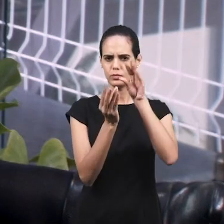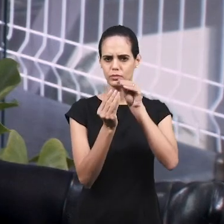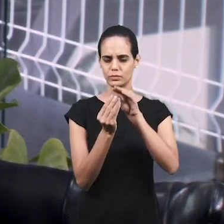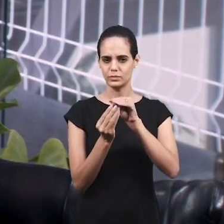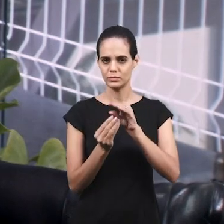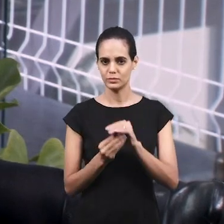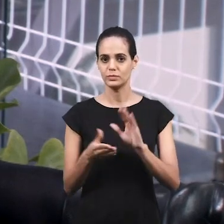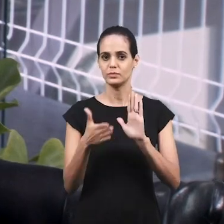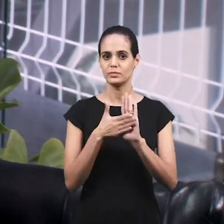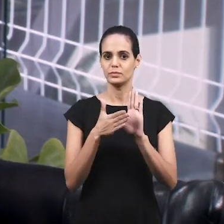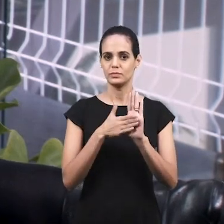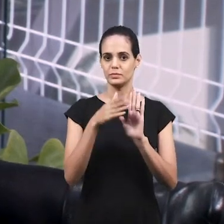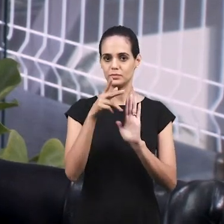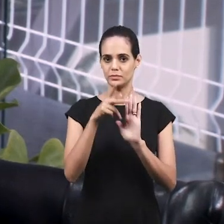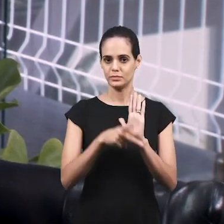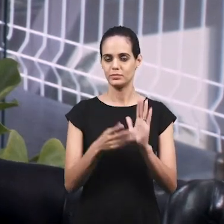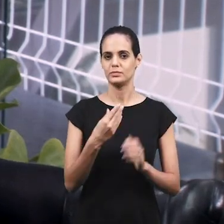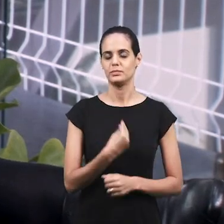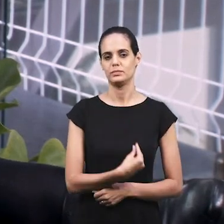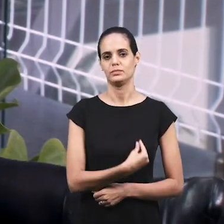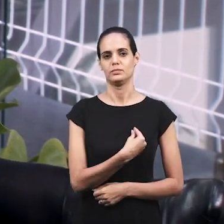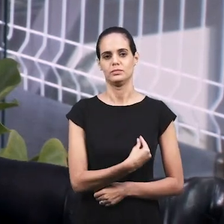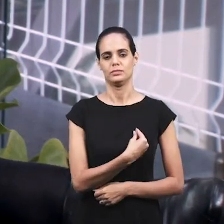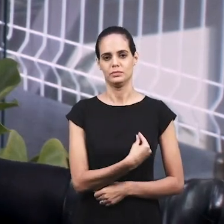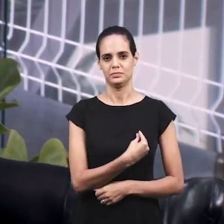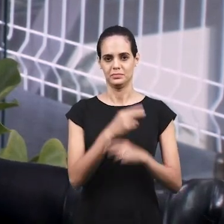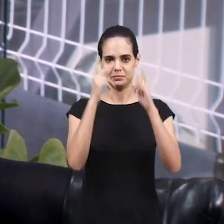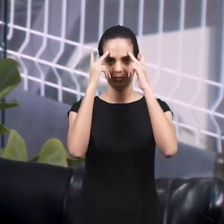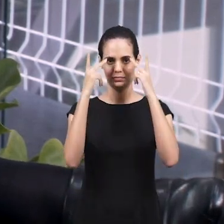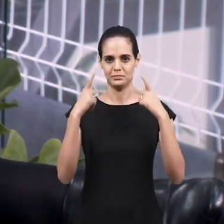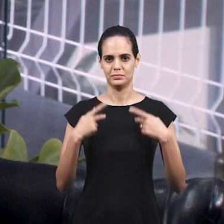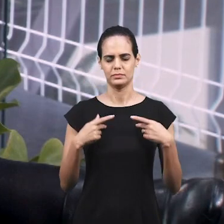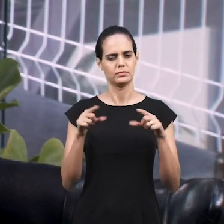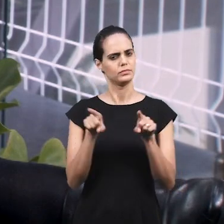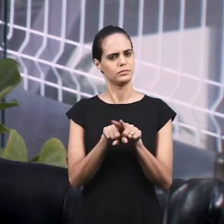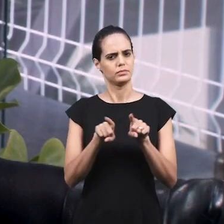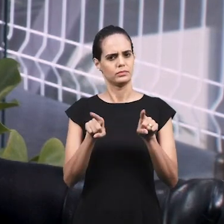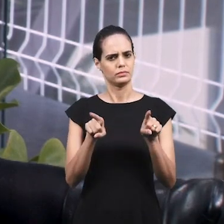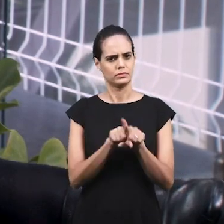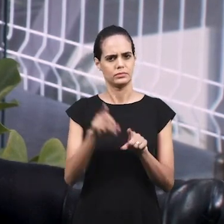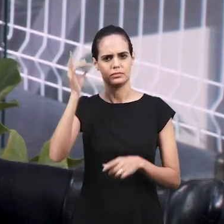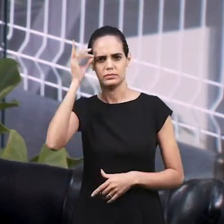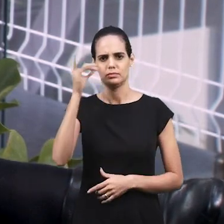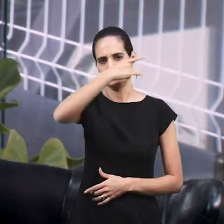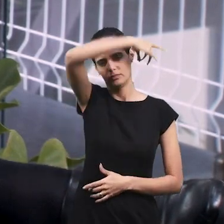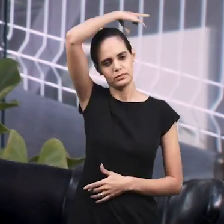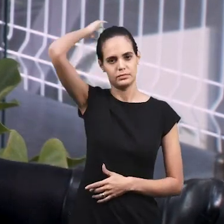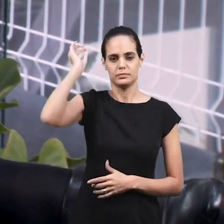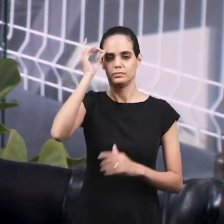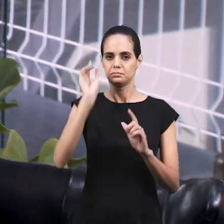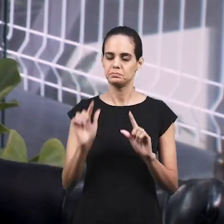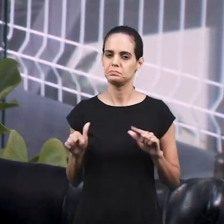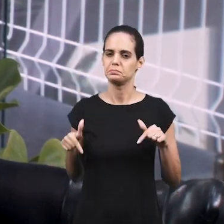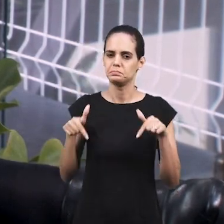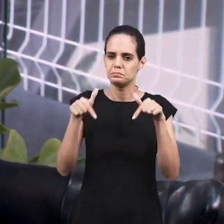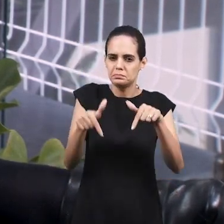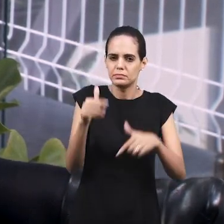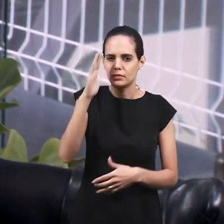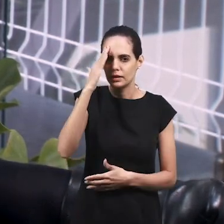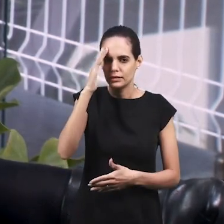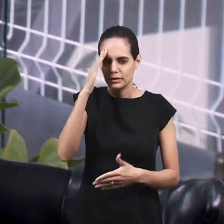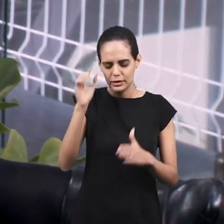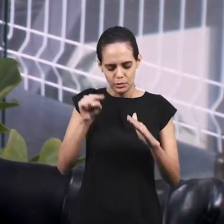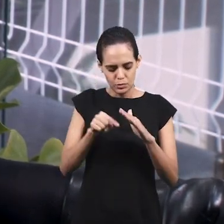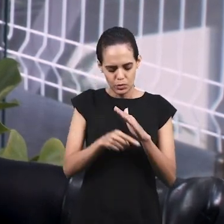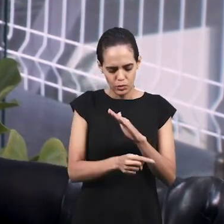contenu un projet de vie pour l'homme, en plus, par l'action du Saint-Esprit qui ouvre nos yeux pour voir ce